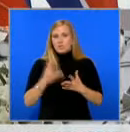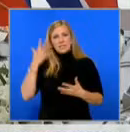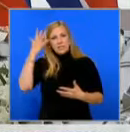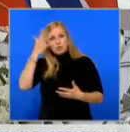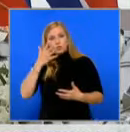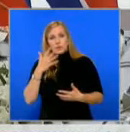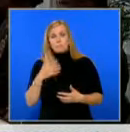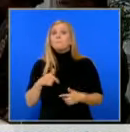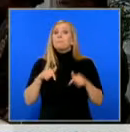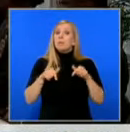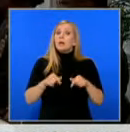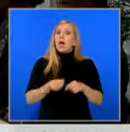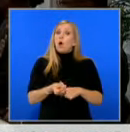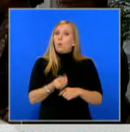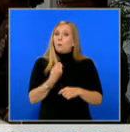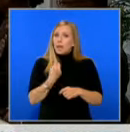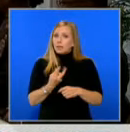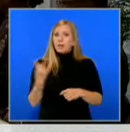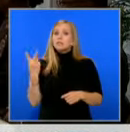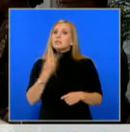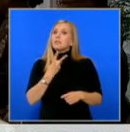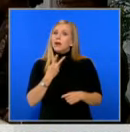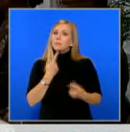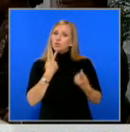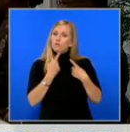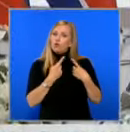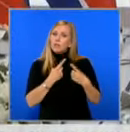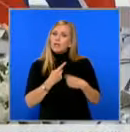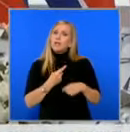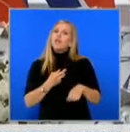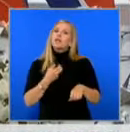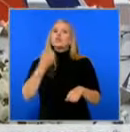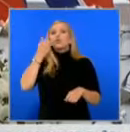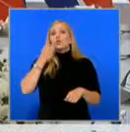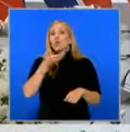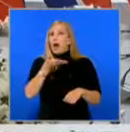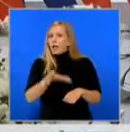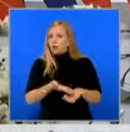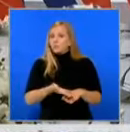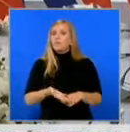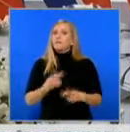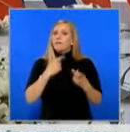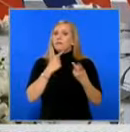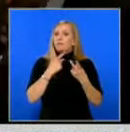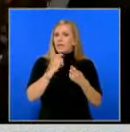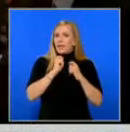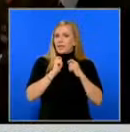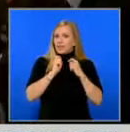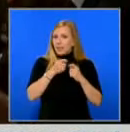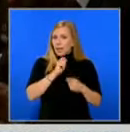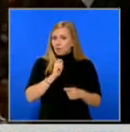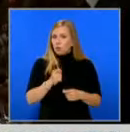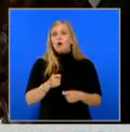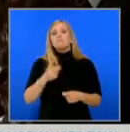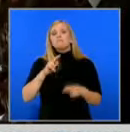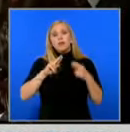официалния обяд двамата се обръщаха един към друг с другарю в интервю за руската държавна телевизия след срещата владимир путин обяви